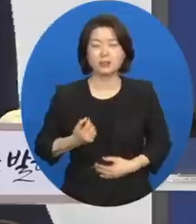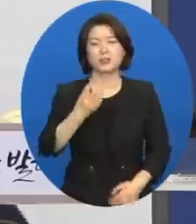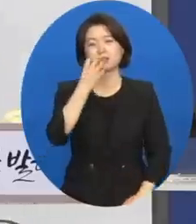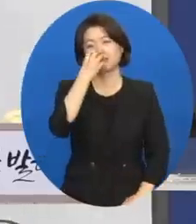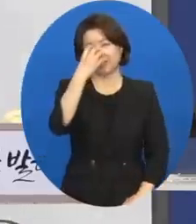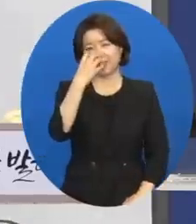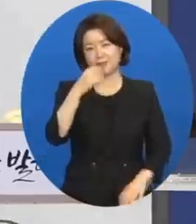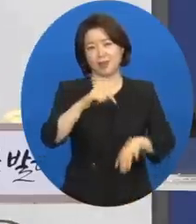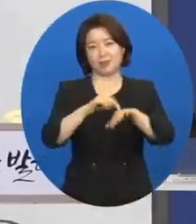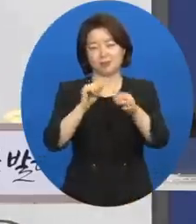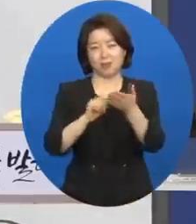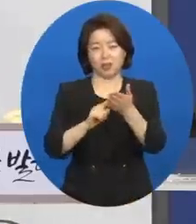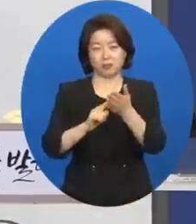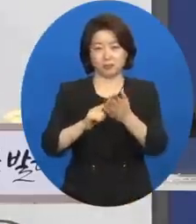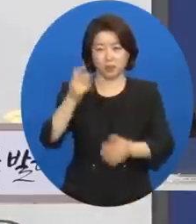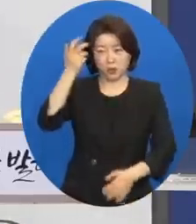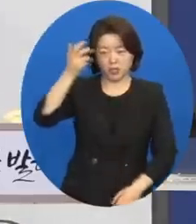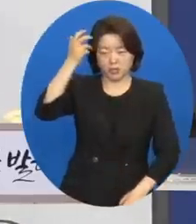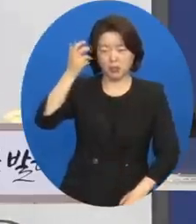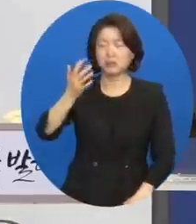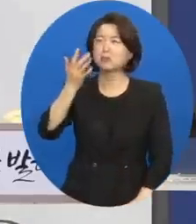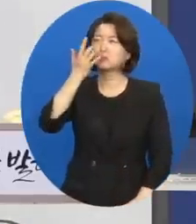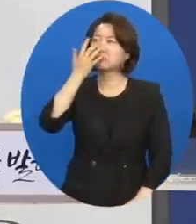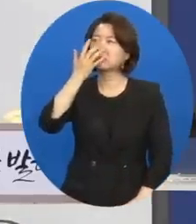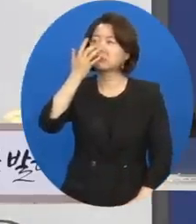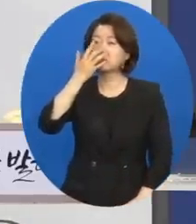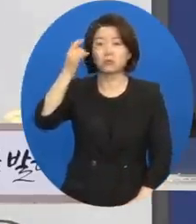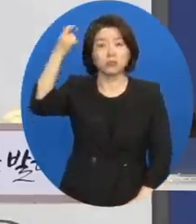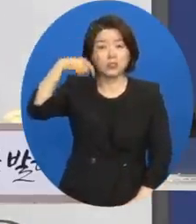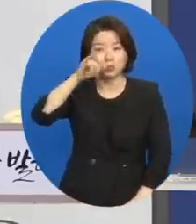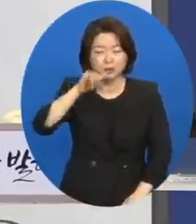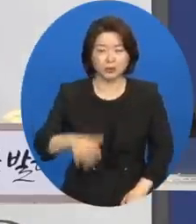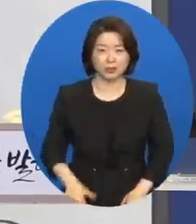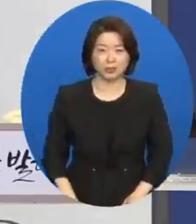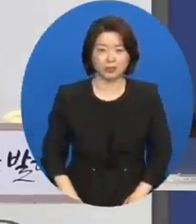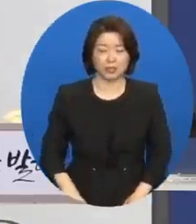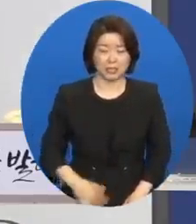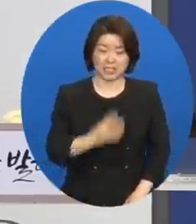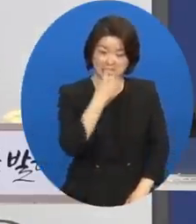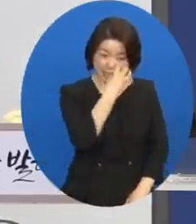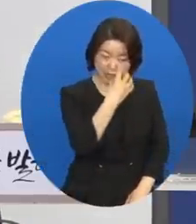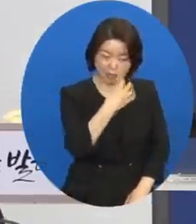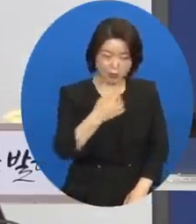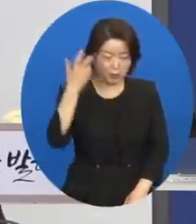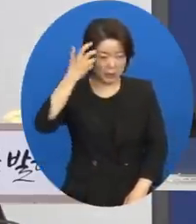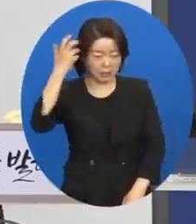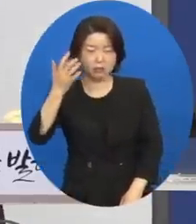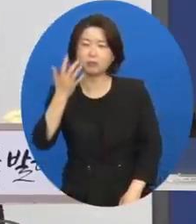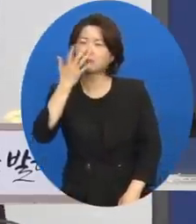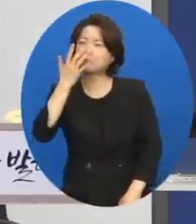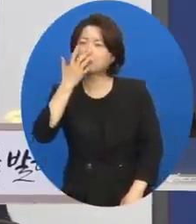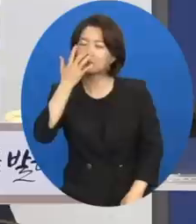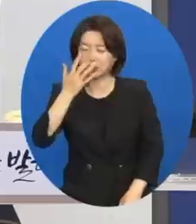자만심과 영적인 무감각입니다. 영적 무감각.